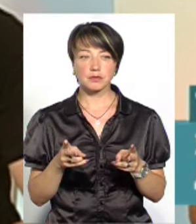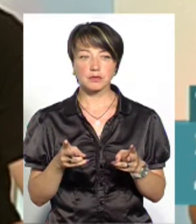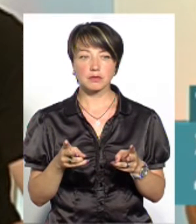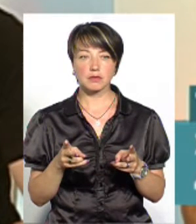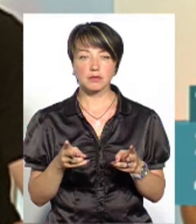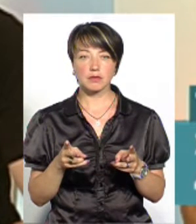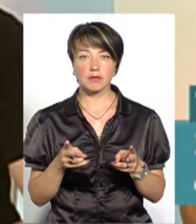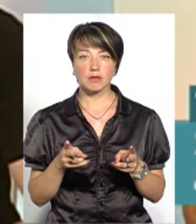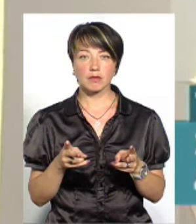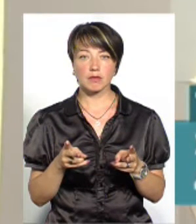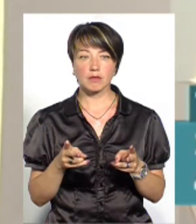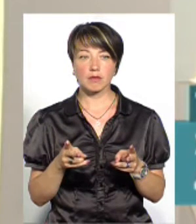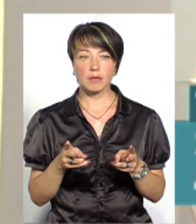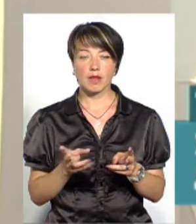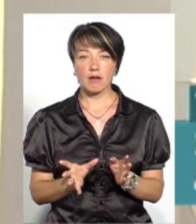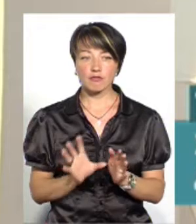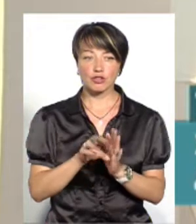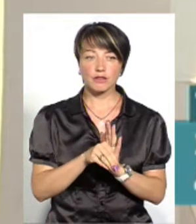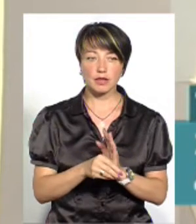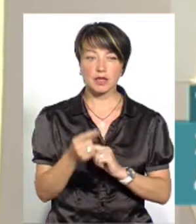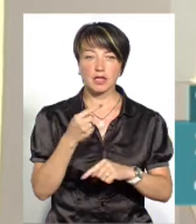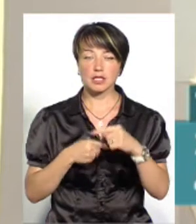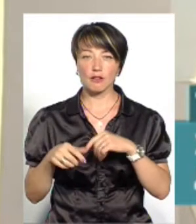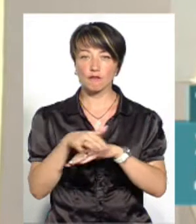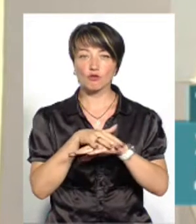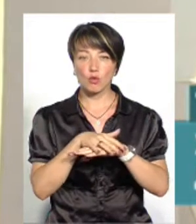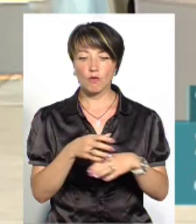вживлення назад от той соціум в